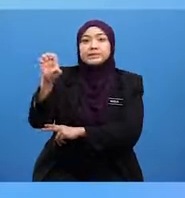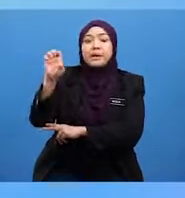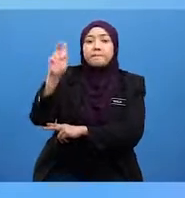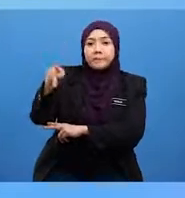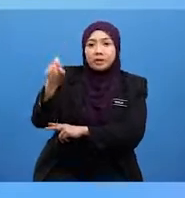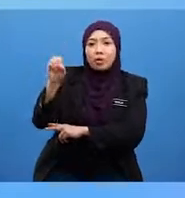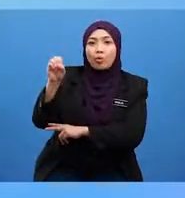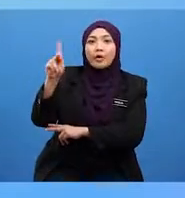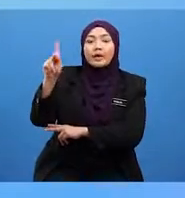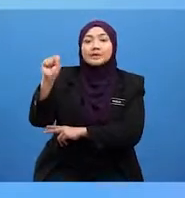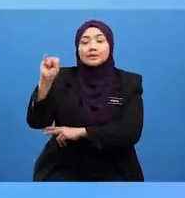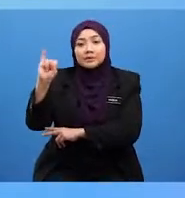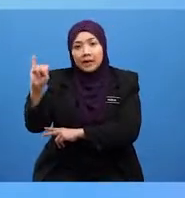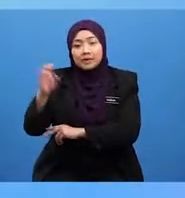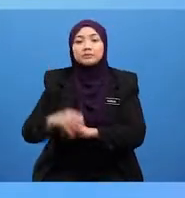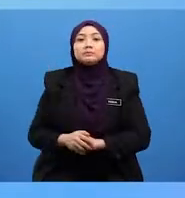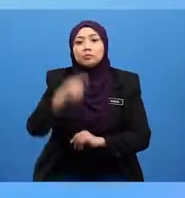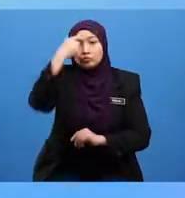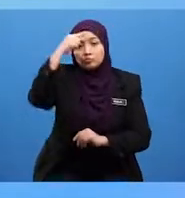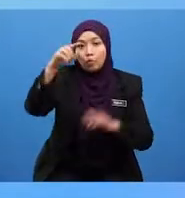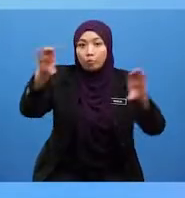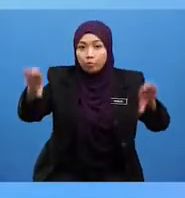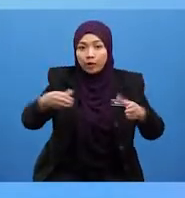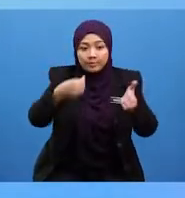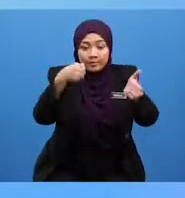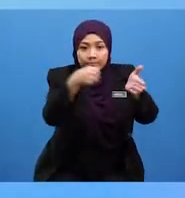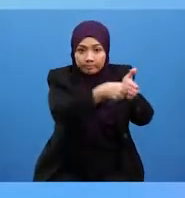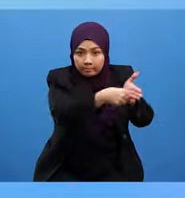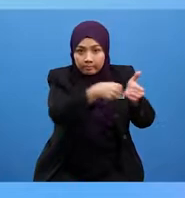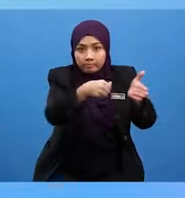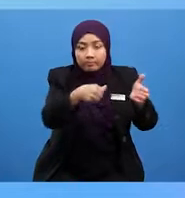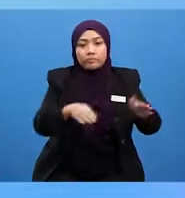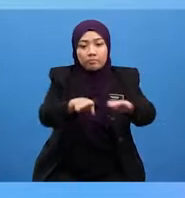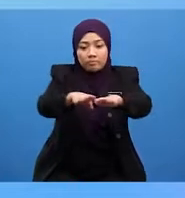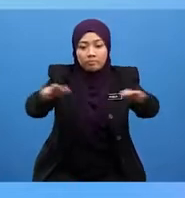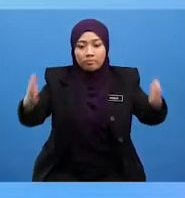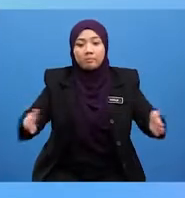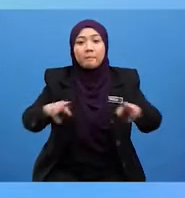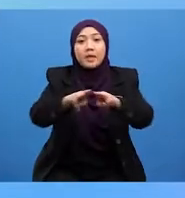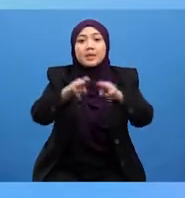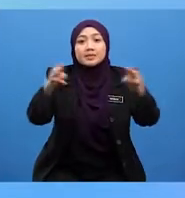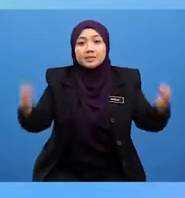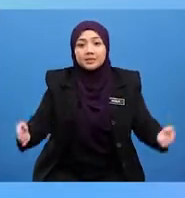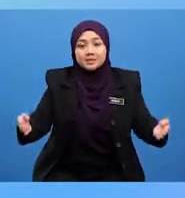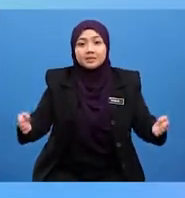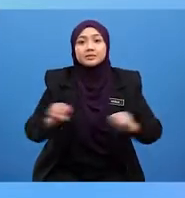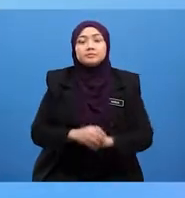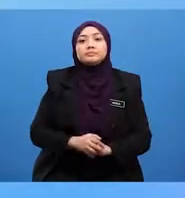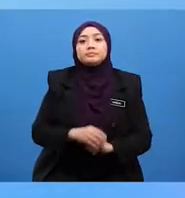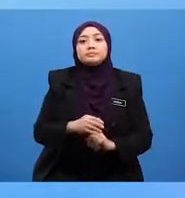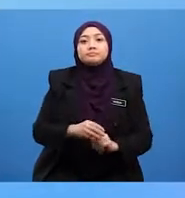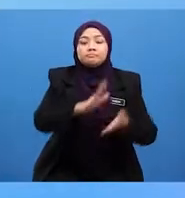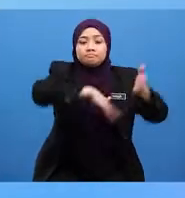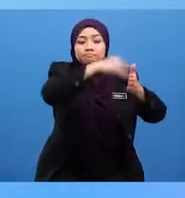untuk menghasilkan pelekat, permukaan meja di dapur, cat dan